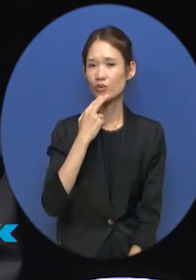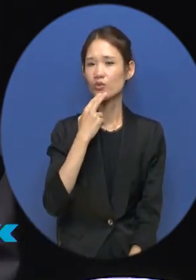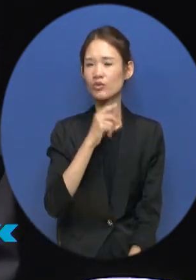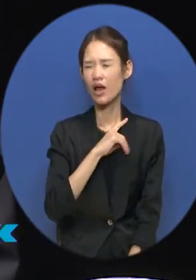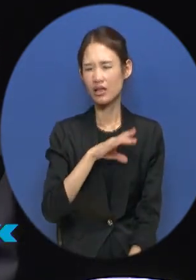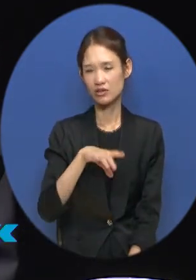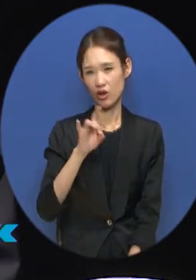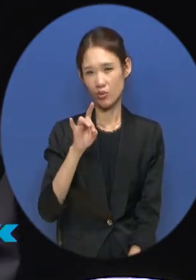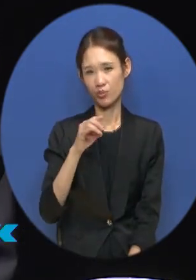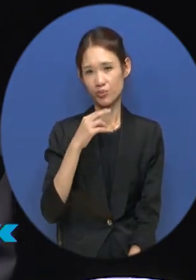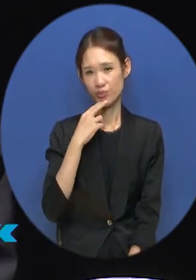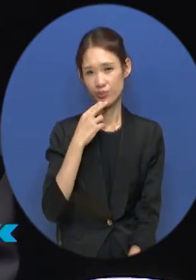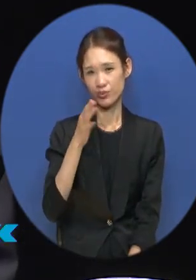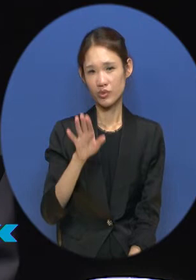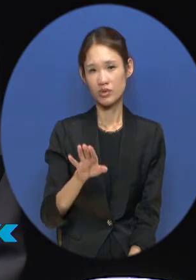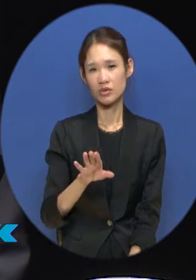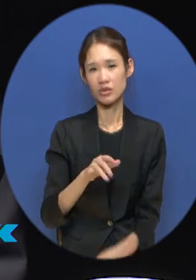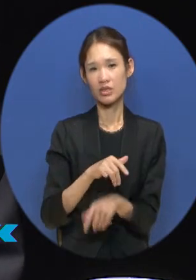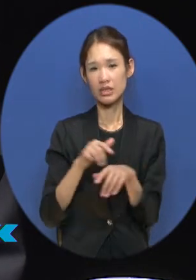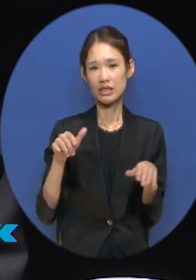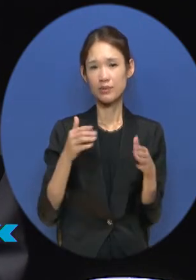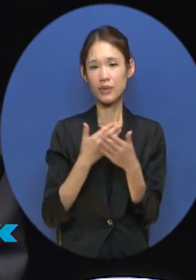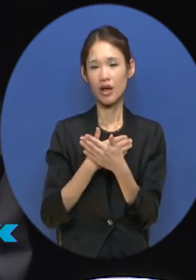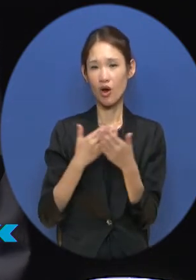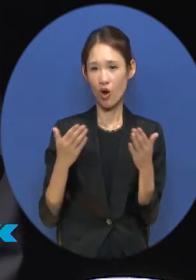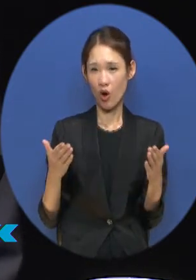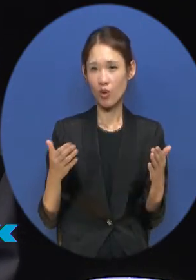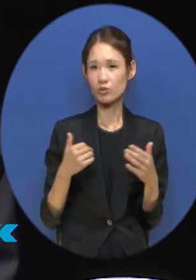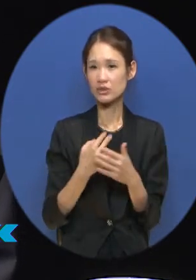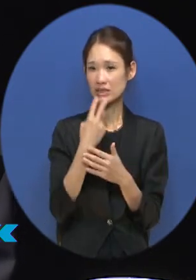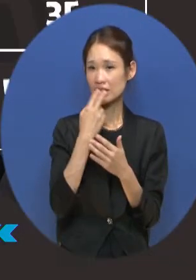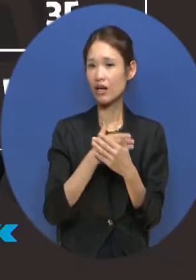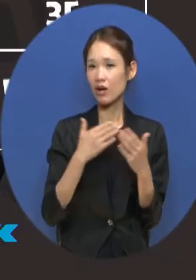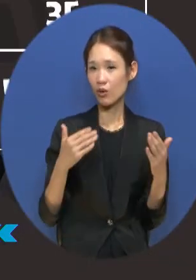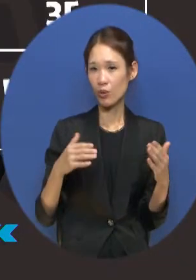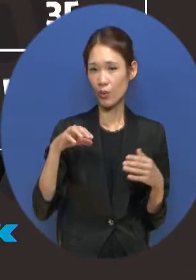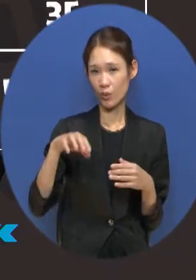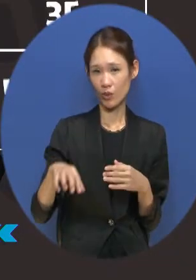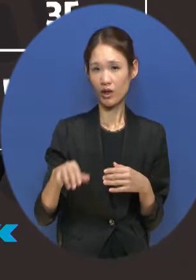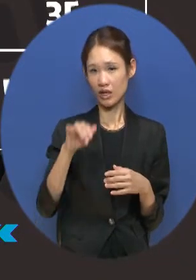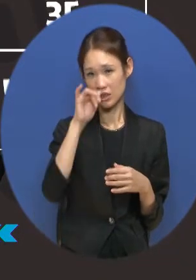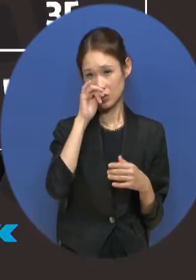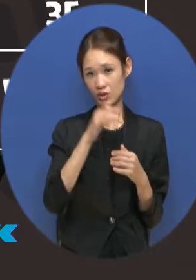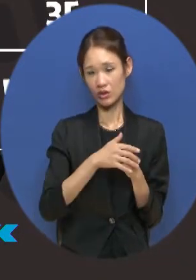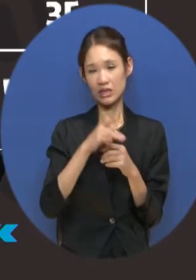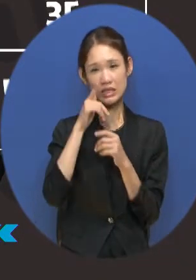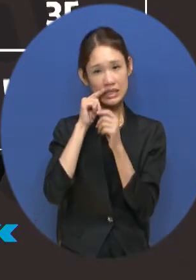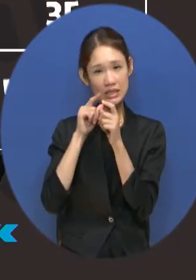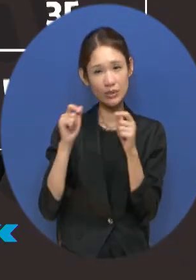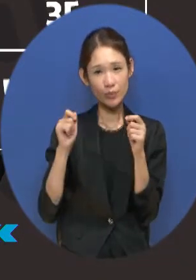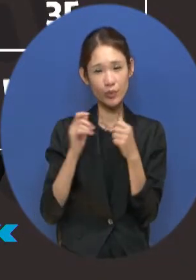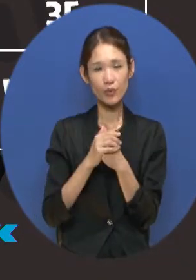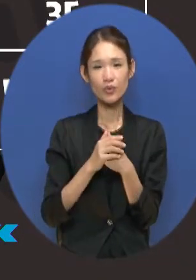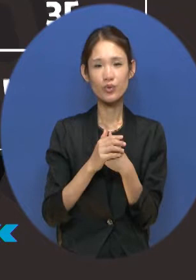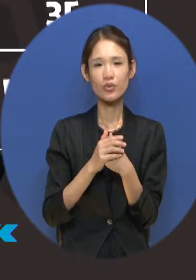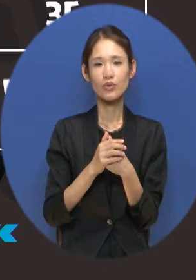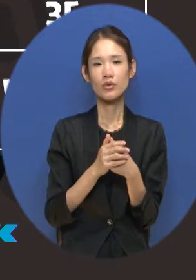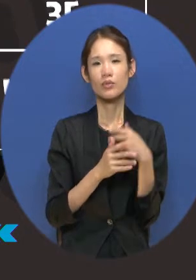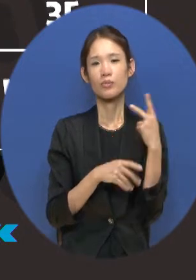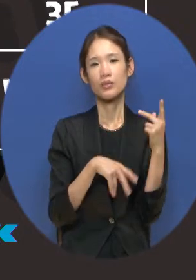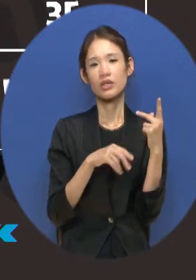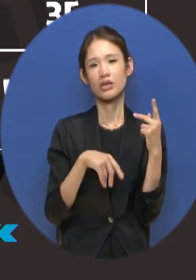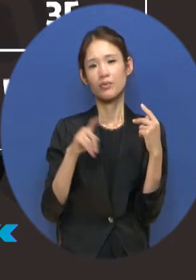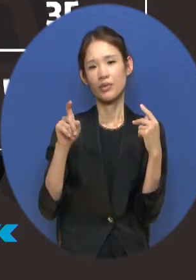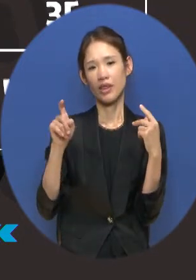처음인데 그렇지만 일반 건물 실내 네. 공간에 대해서는 있습니다. 네, 네. 그래서 일본 같은 경우에 이제 PM10이 네.